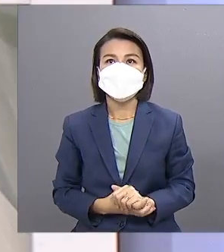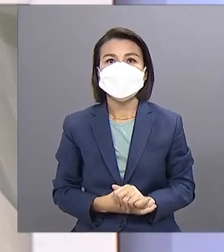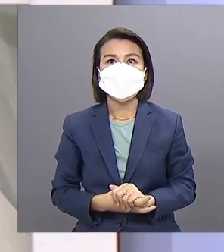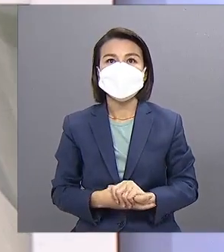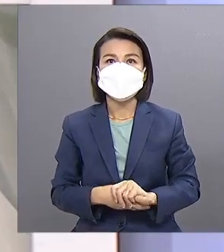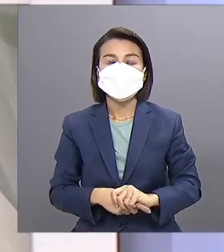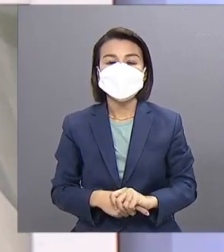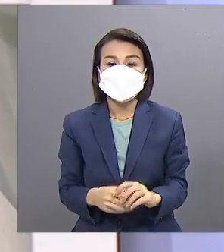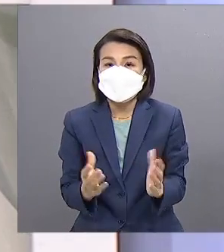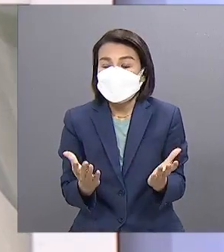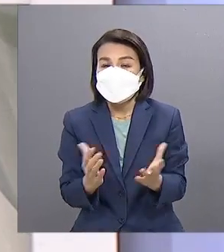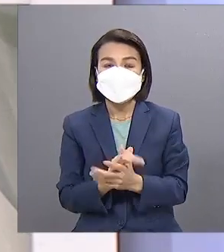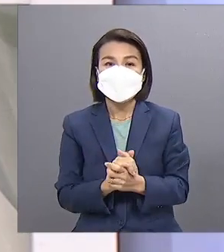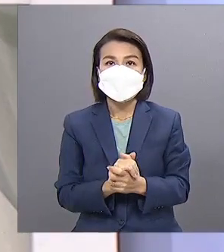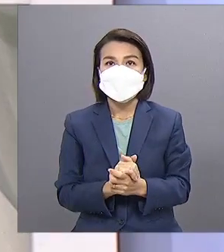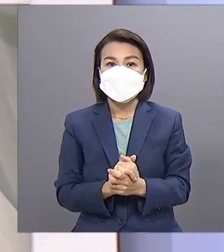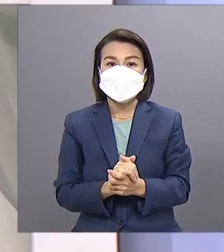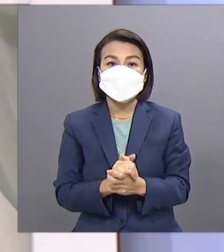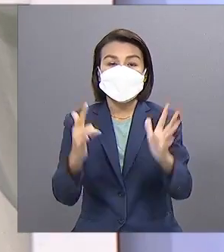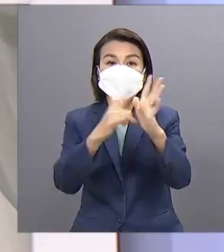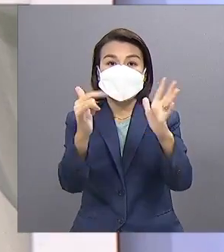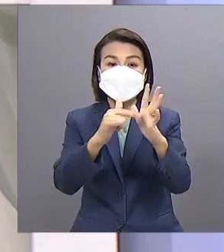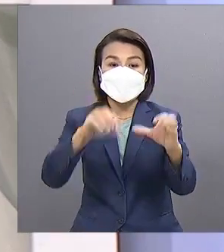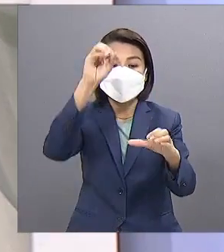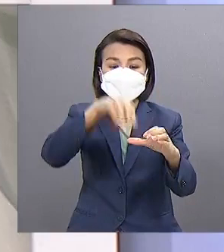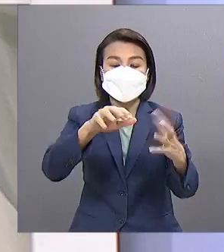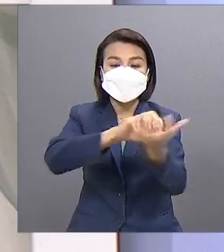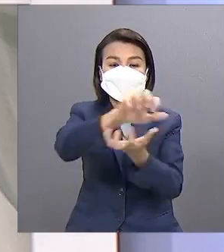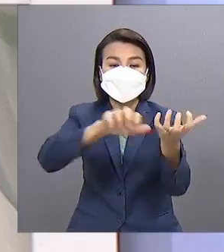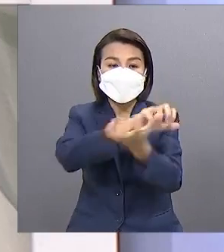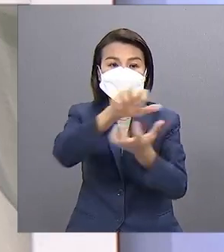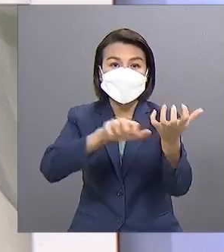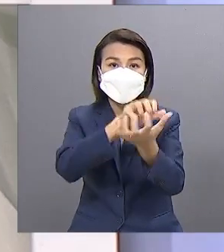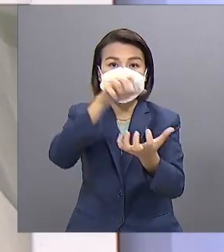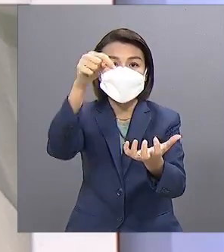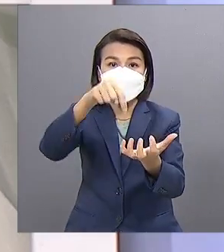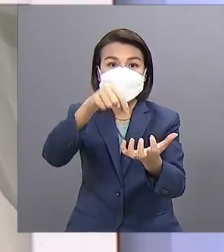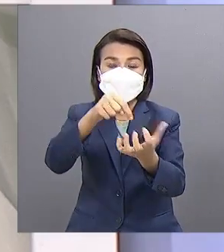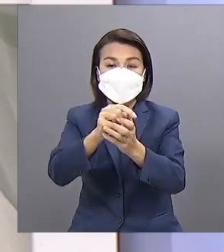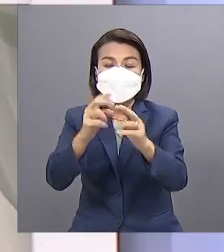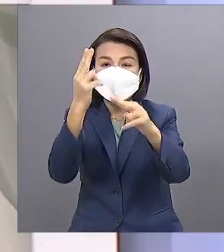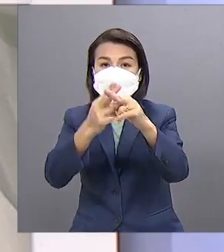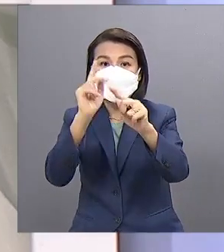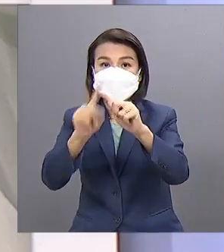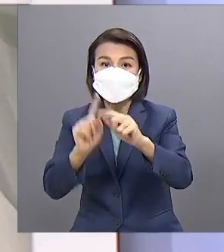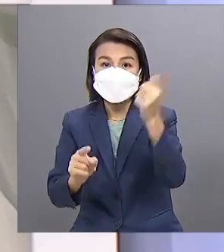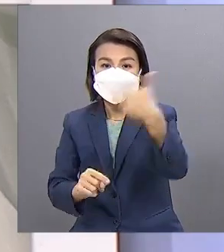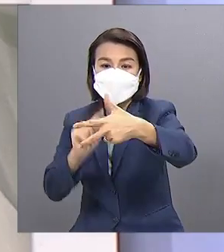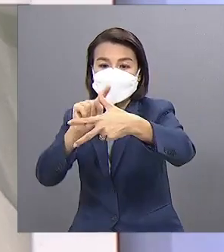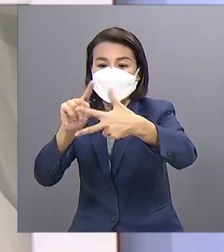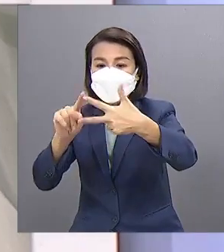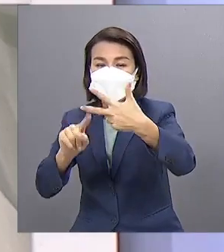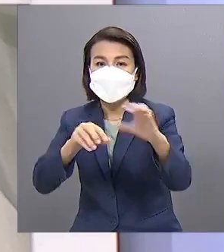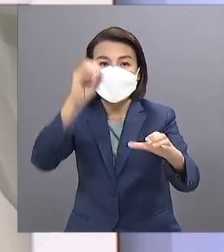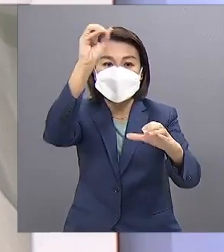การใส่ยาที่ทั้ง3ประเภทที่เล่าไปเมื่อสักครู่นี้ลงในกาแฟมีโทษตามกฎหมายนะครับคุณผู้ชมจริงๆโทษ